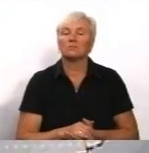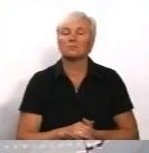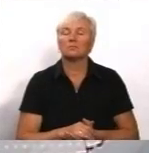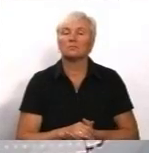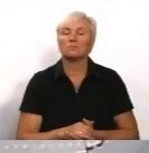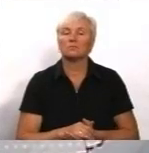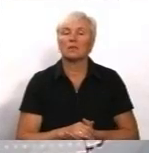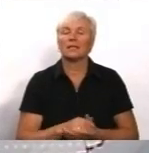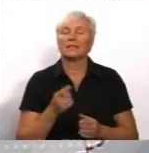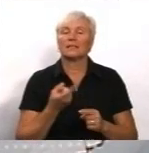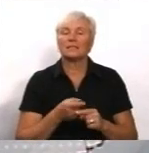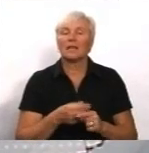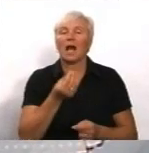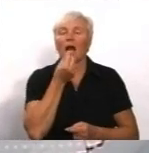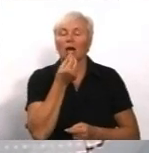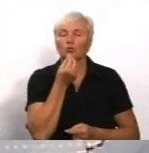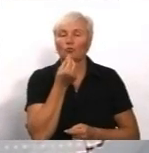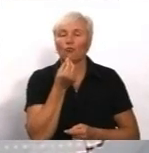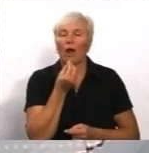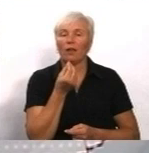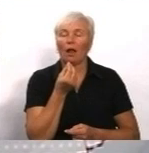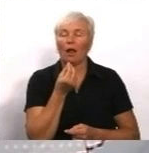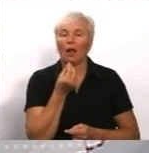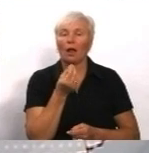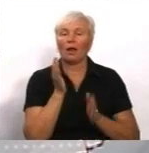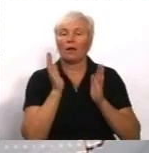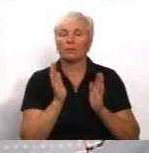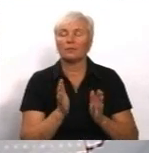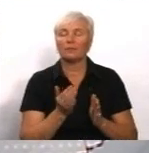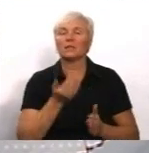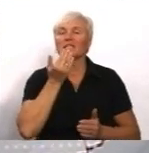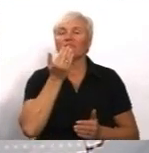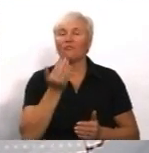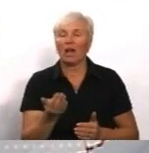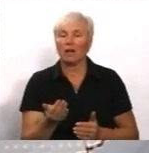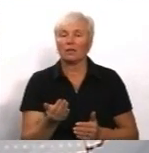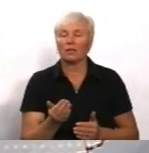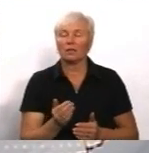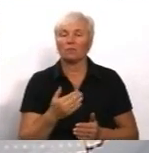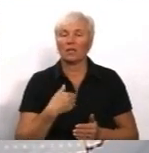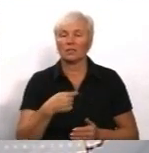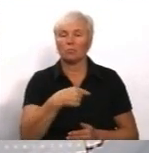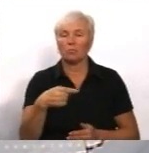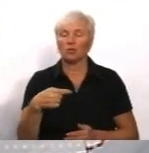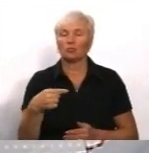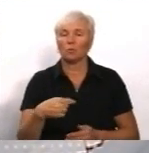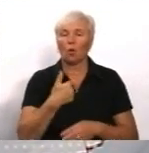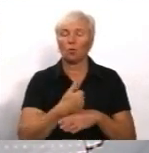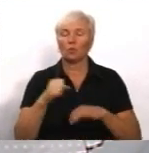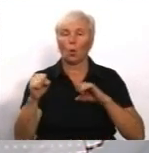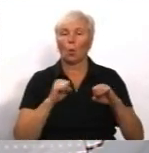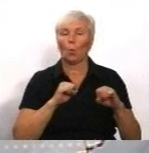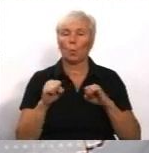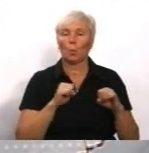Продукт харчування – то тільки звернення. У нас на першому поверсі головного управління